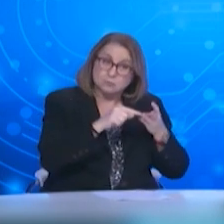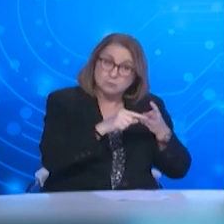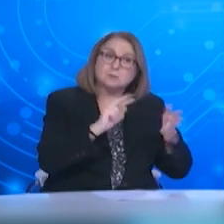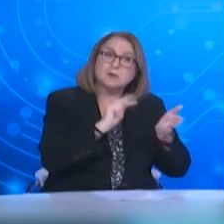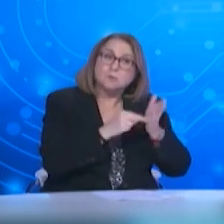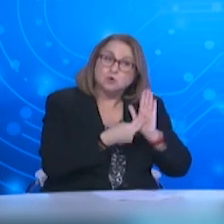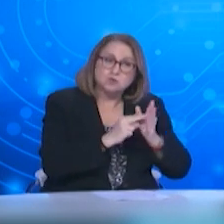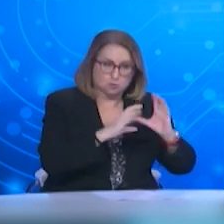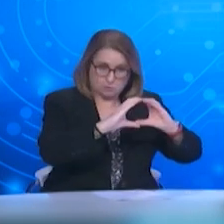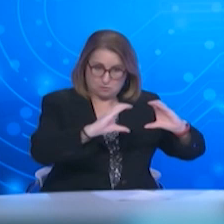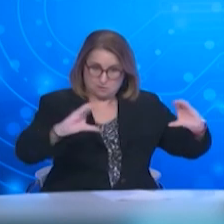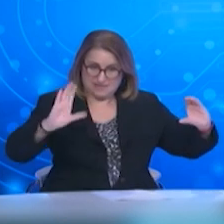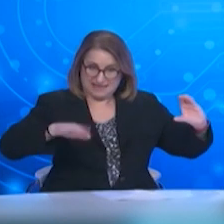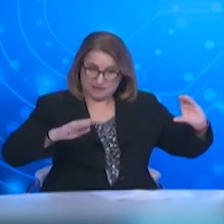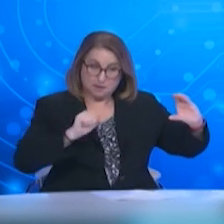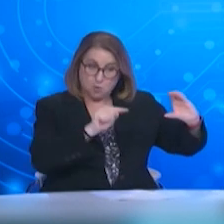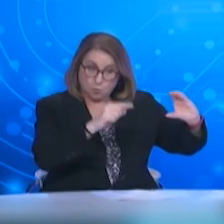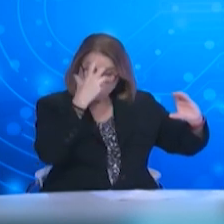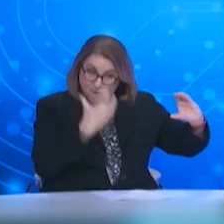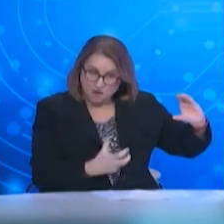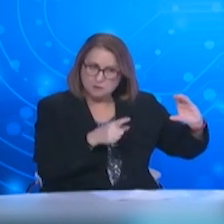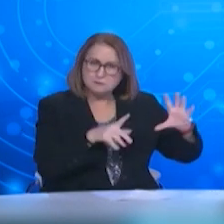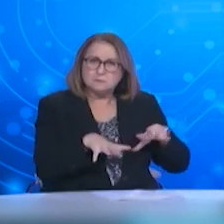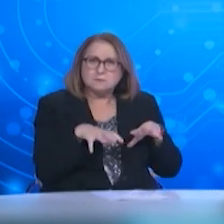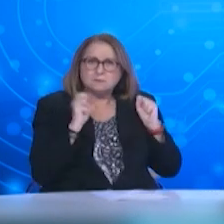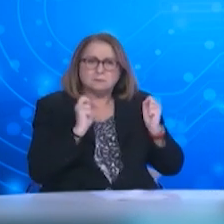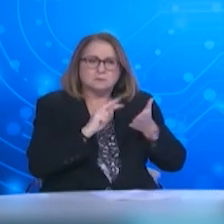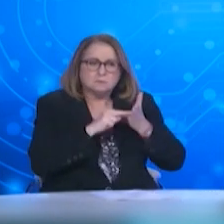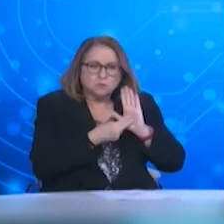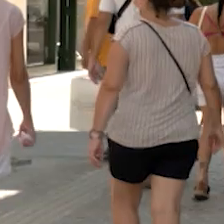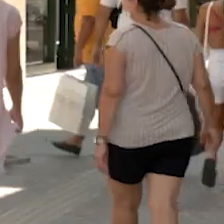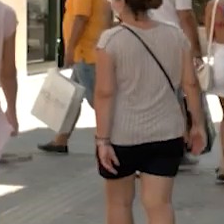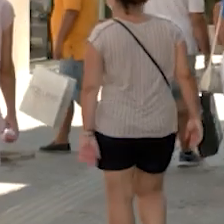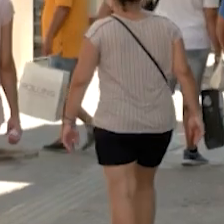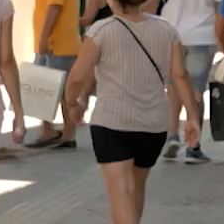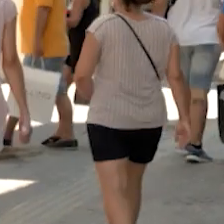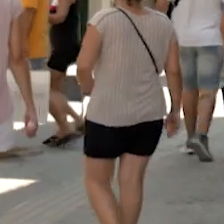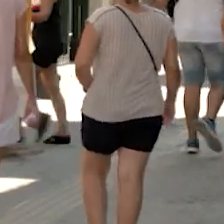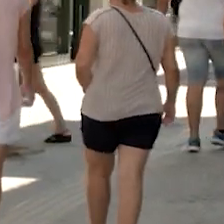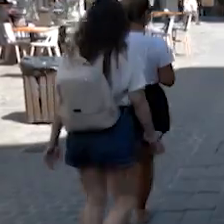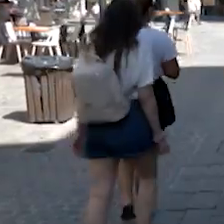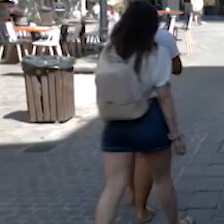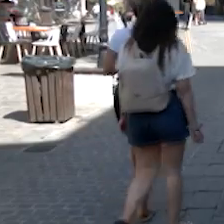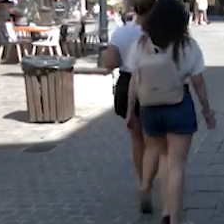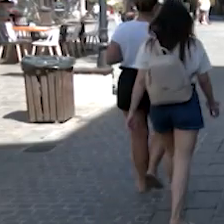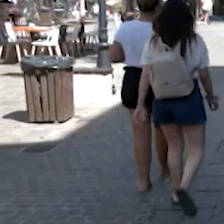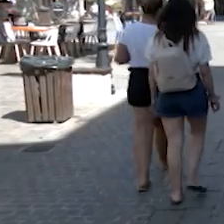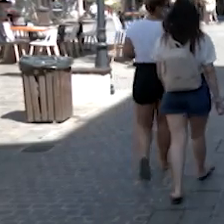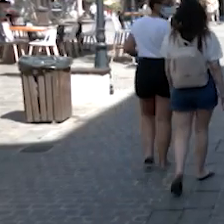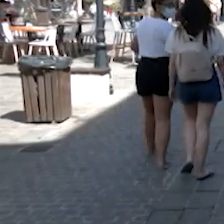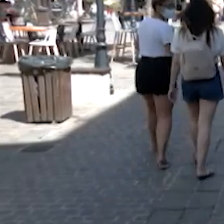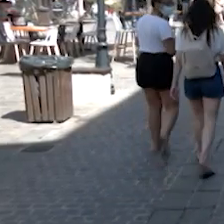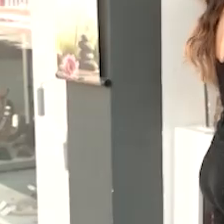να κάνουμε μια ακόμα μεγαλύτερη προσπάθεια ώστε να μην έχουμε τέτοιου είδους καταστάσεις. Αν και ήδη το τελευταίο διάστημα έχει παρατηρηθεί